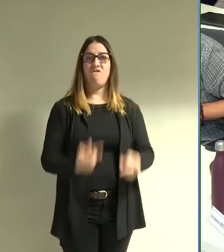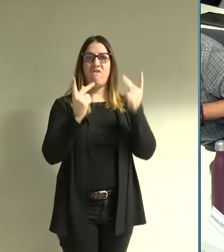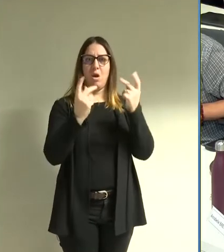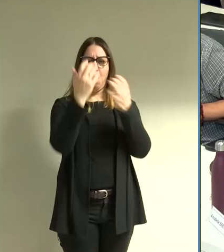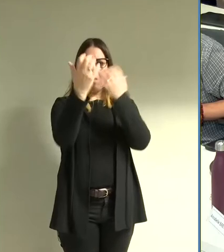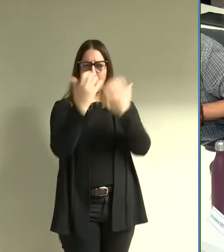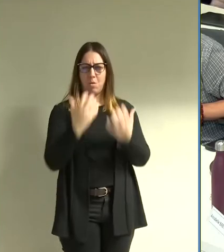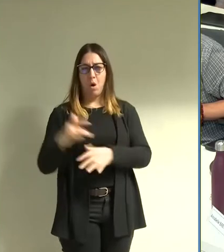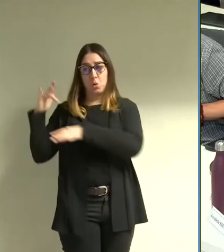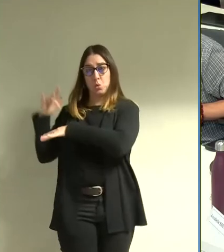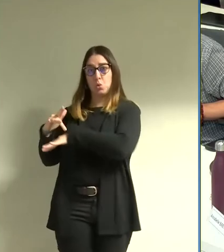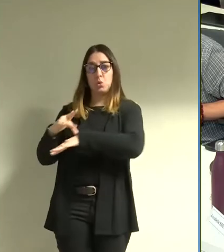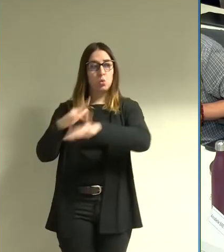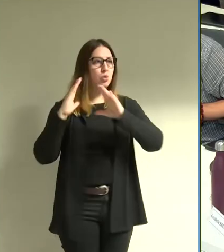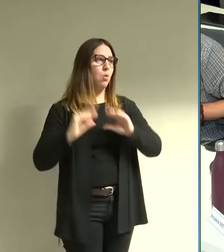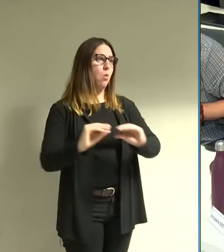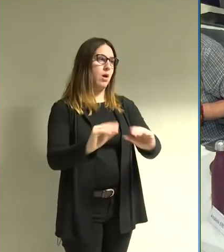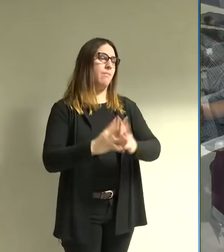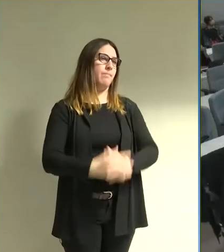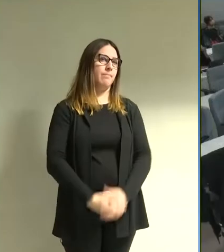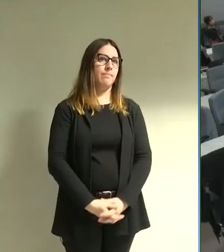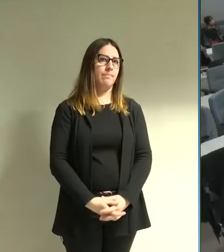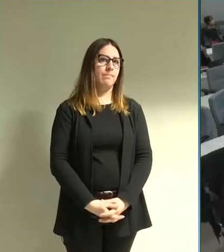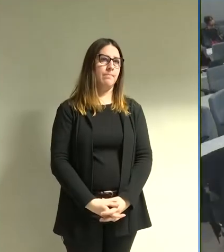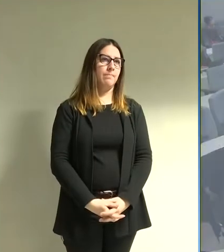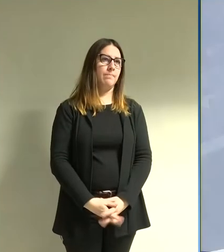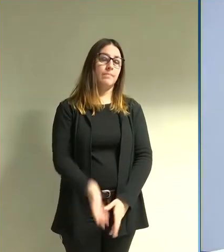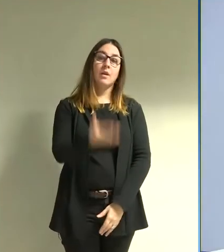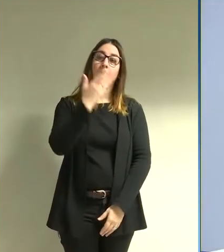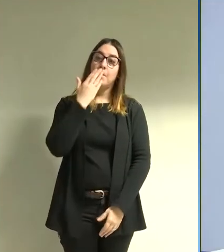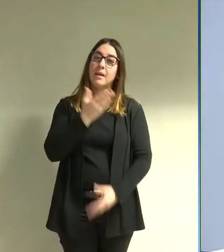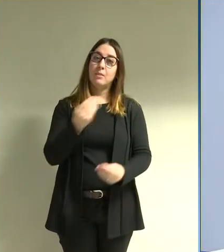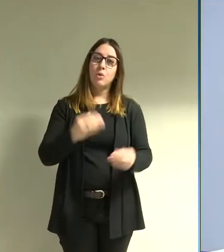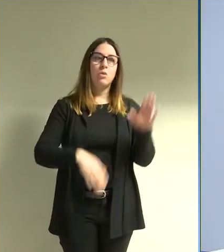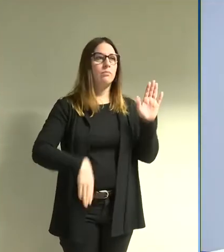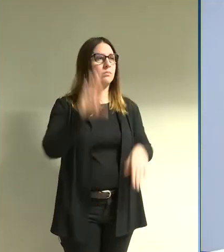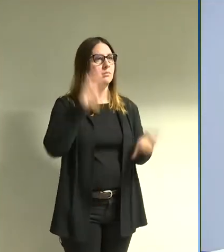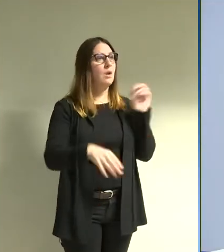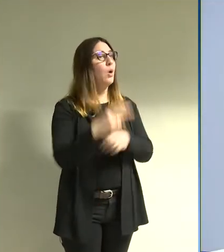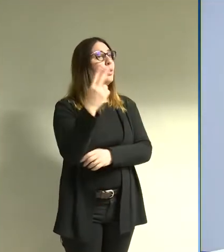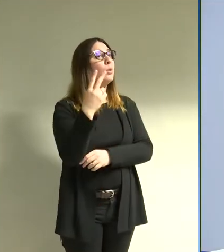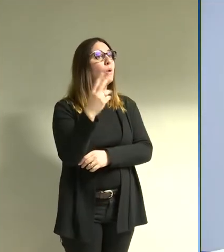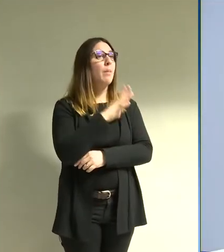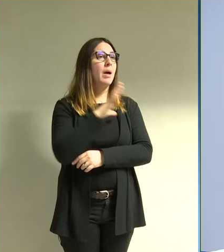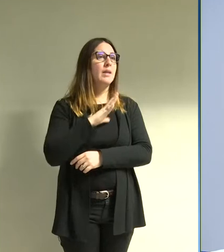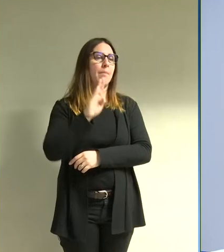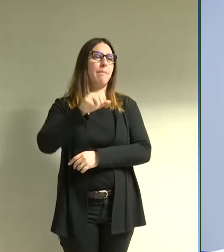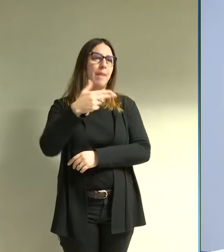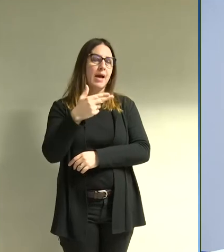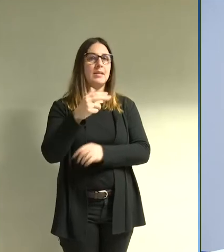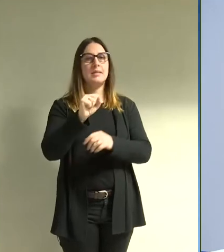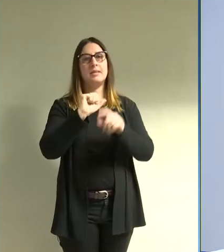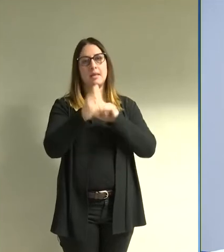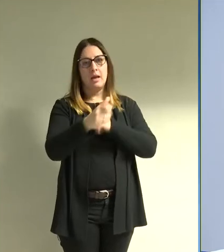fait merci beaucoup de nouvelles prises de parole madame basse puis madame blue air